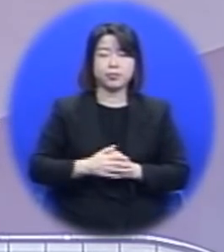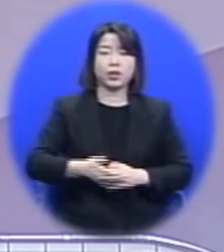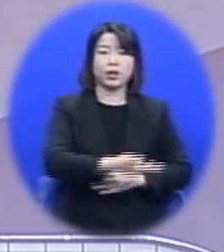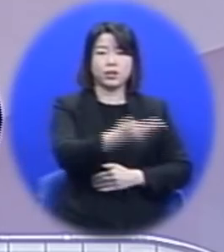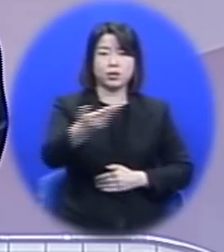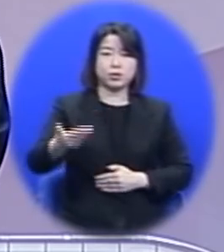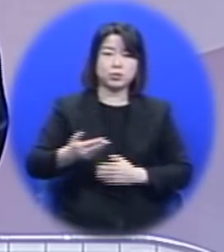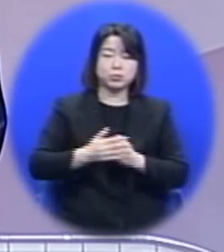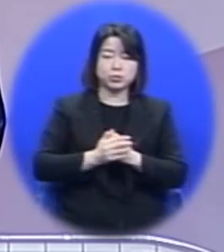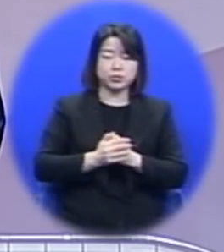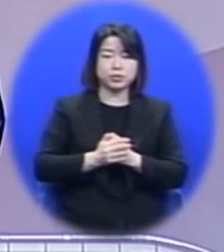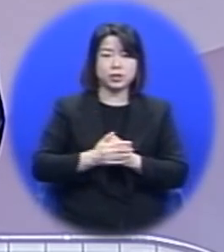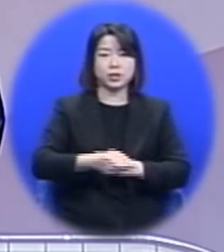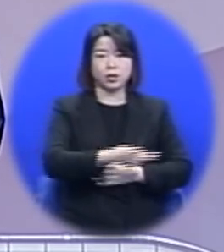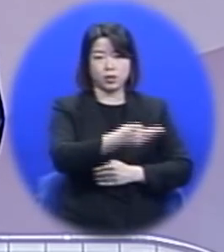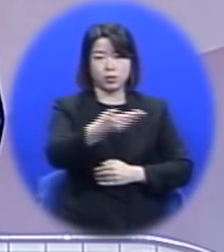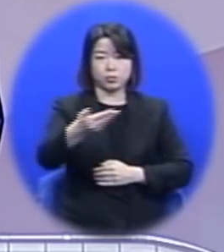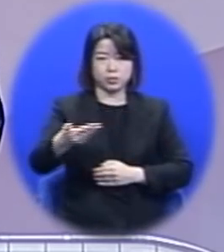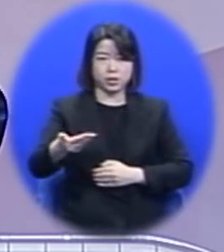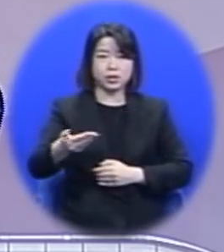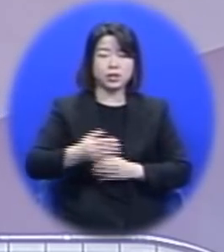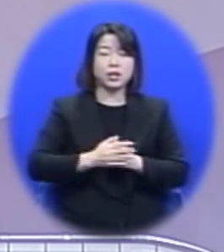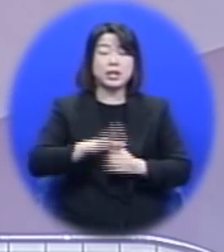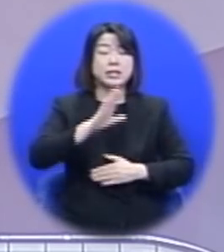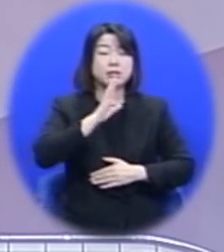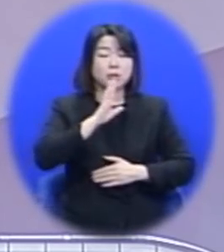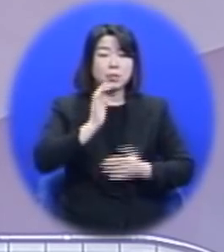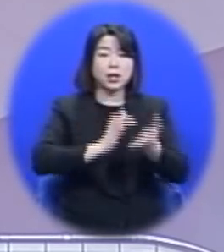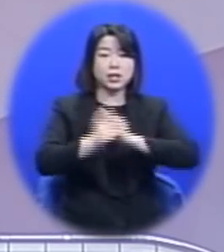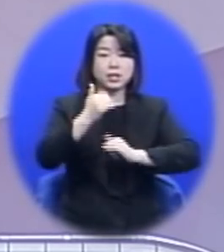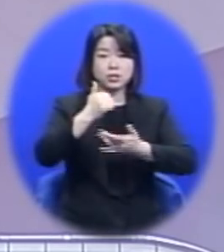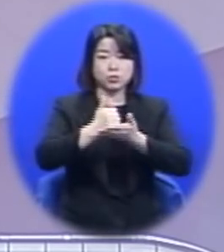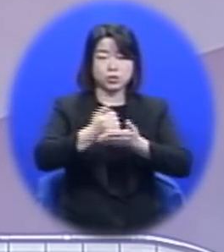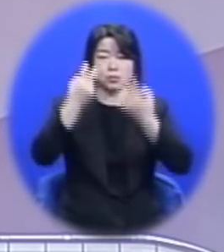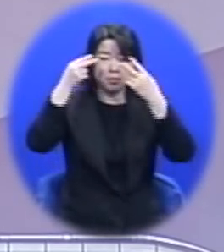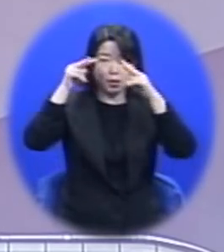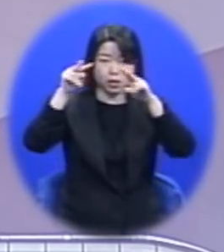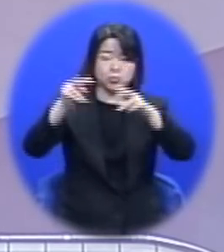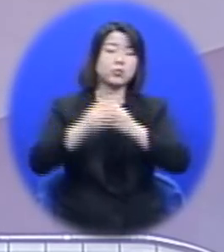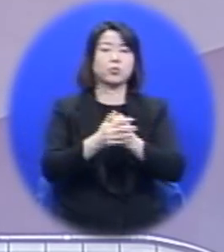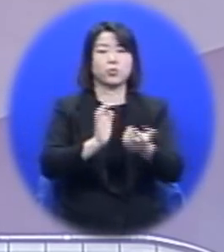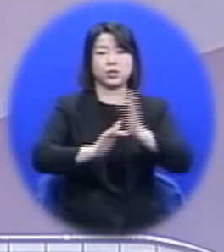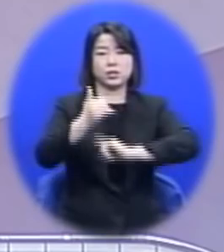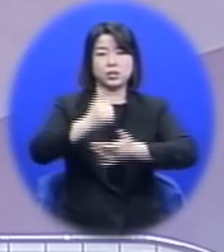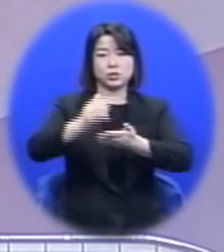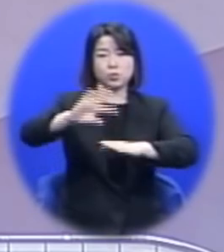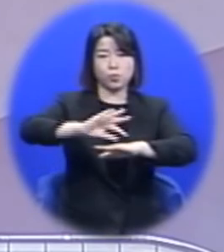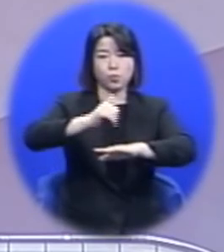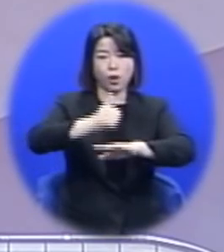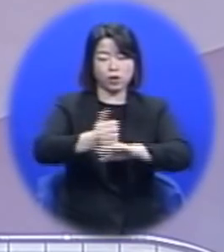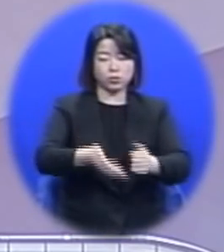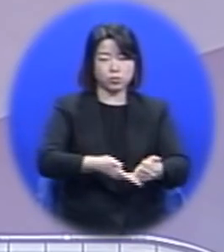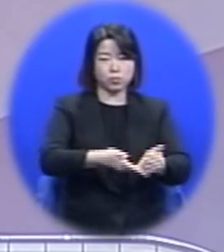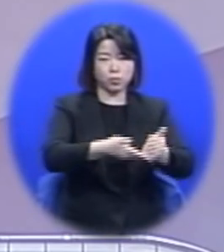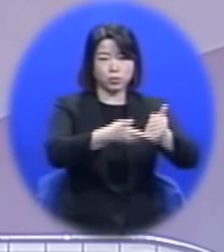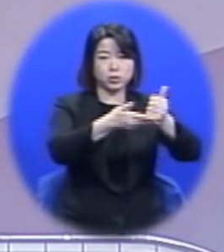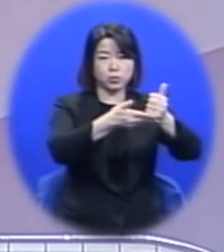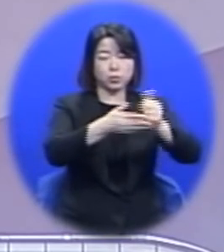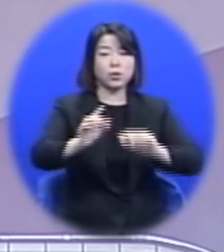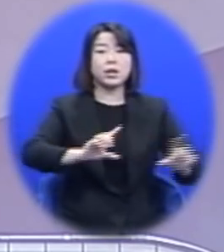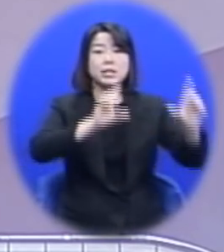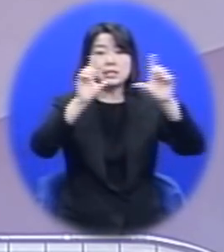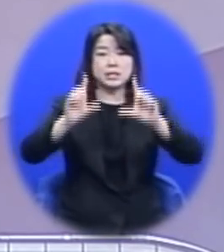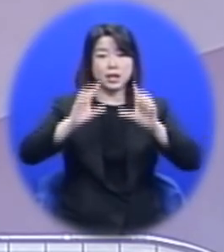여러분, 여러분이 정말 예수님을 바라보고 예수님을 왕으로 모시고 그렇게